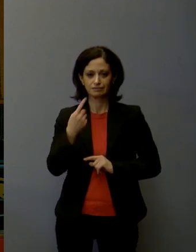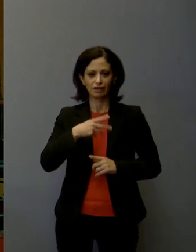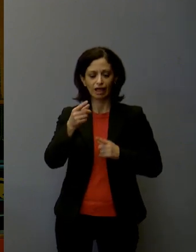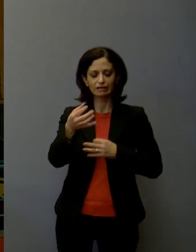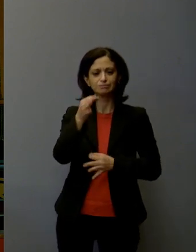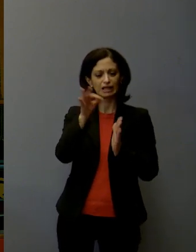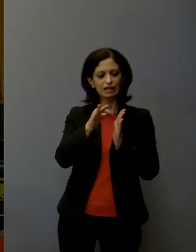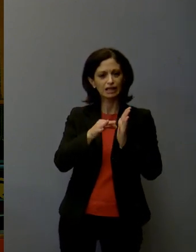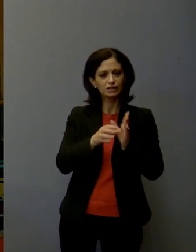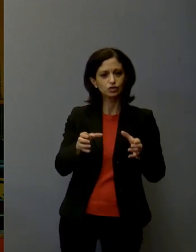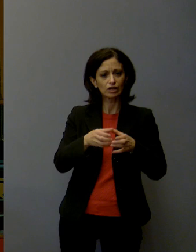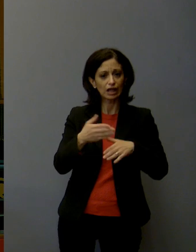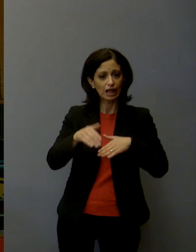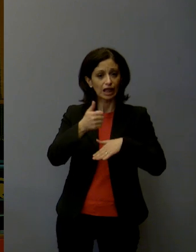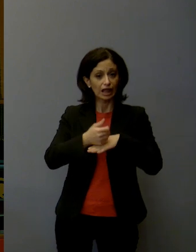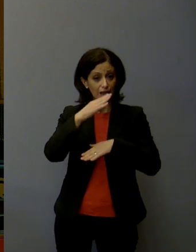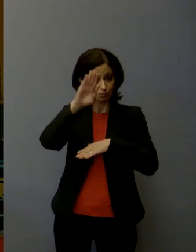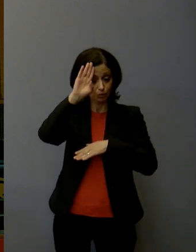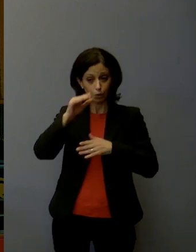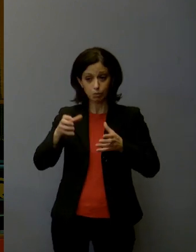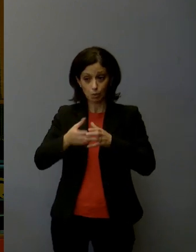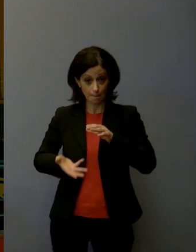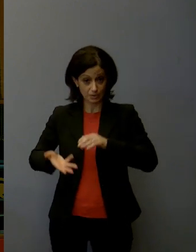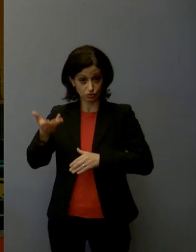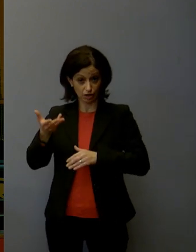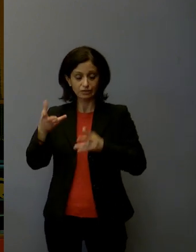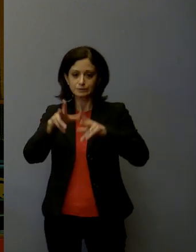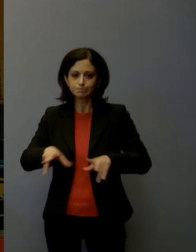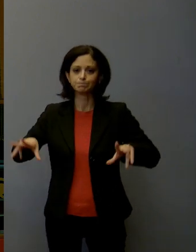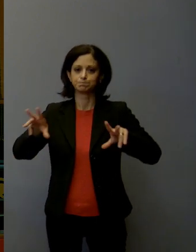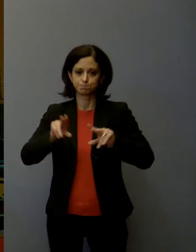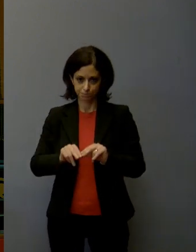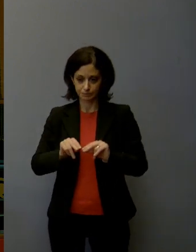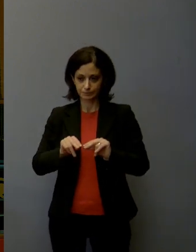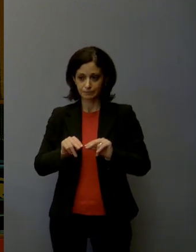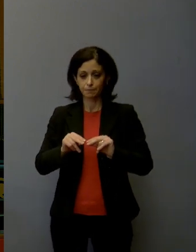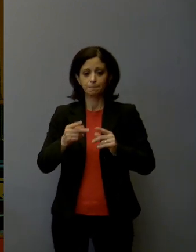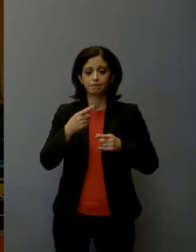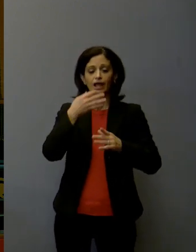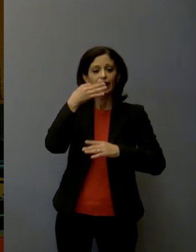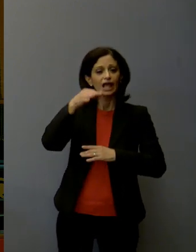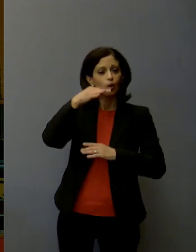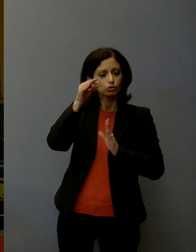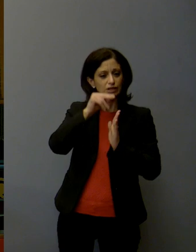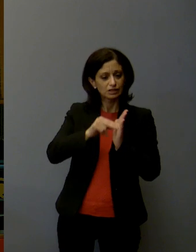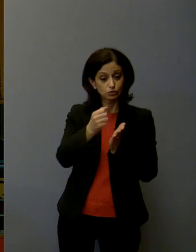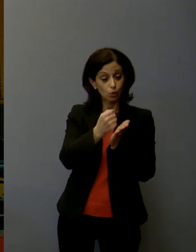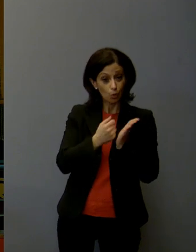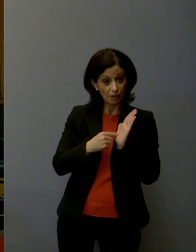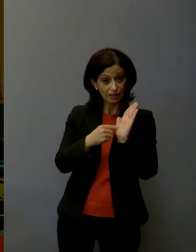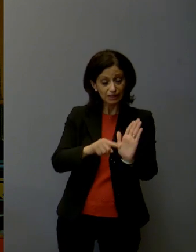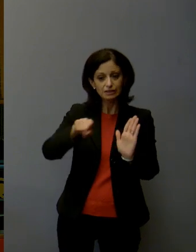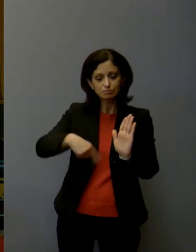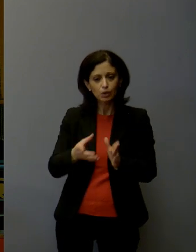della maggioranza terra ripeto e rinnovo il fatto che alla fine dell'illustrazione dei documenti andremo